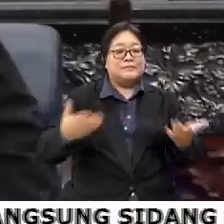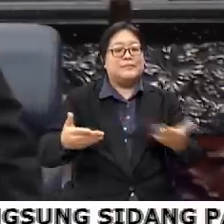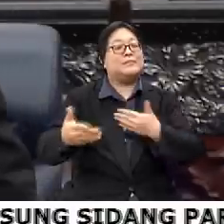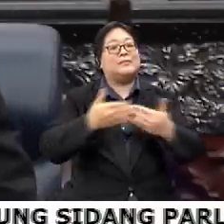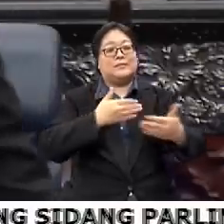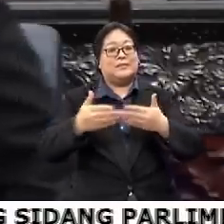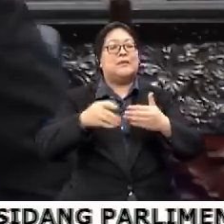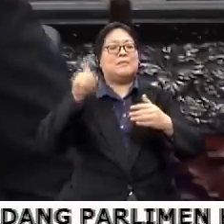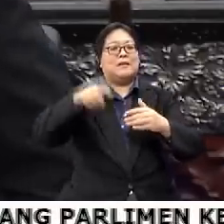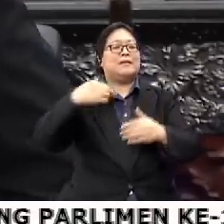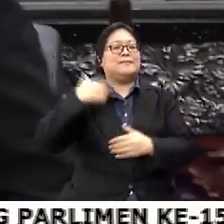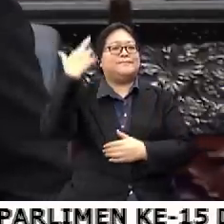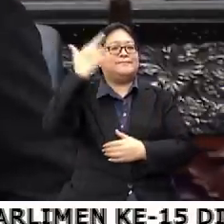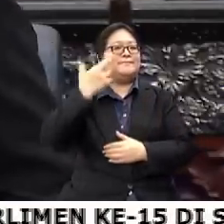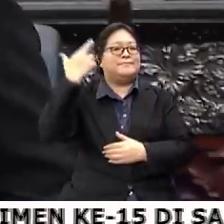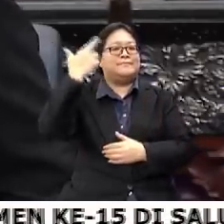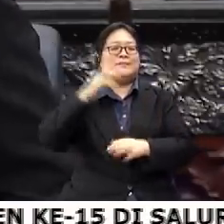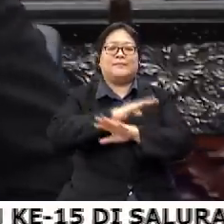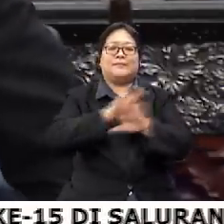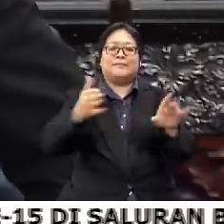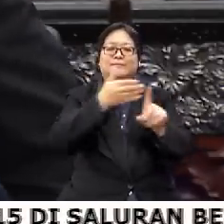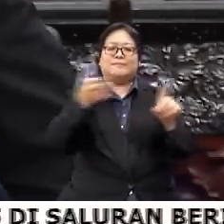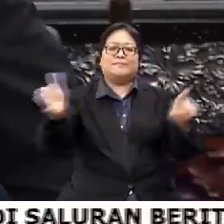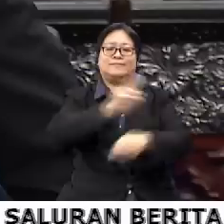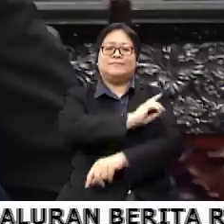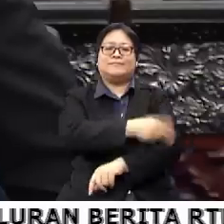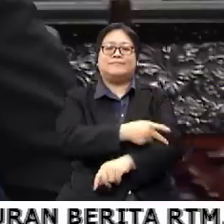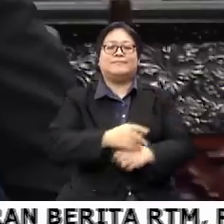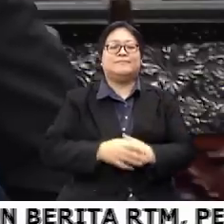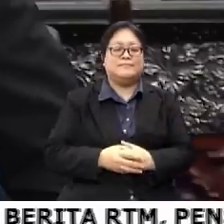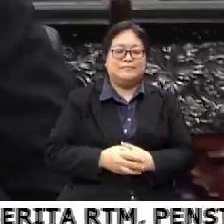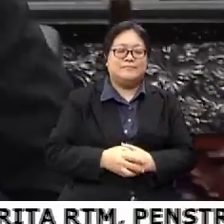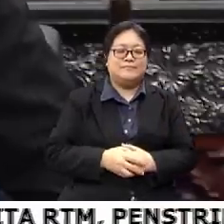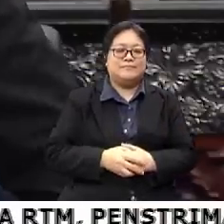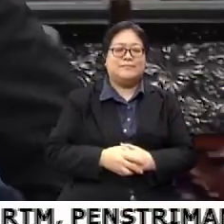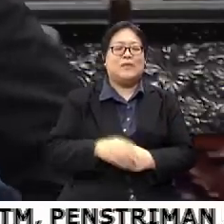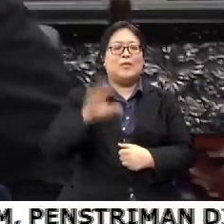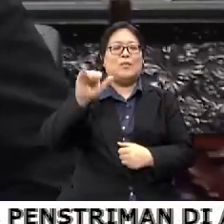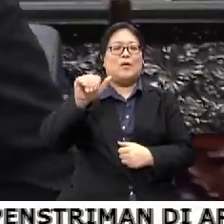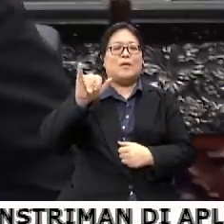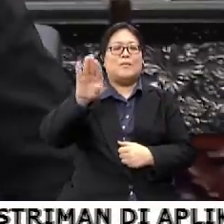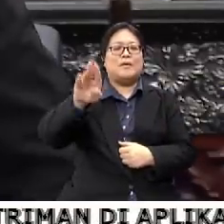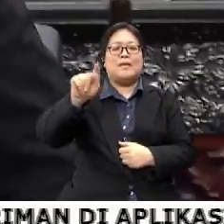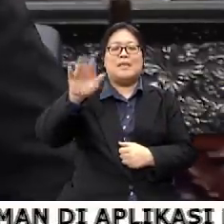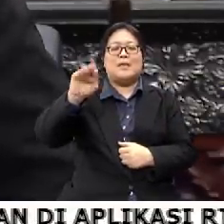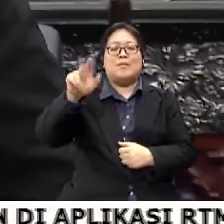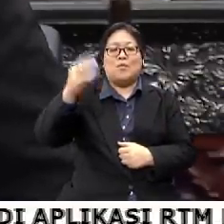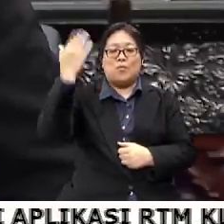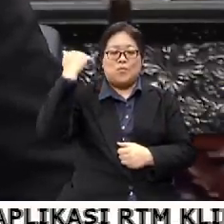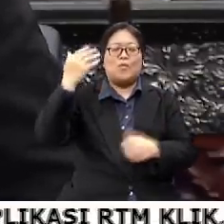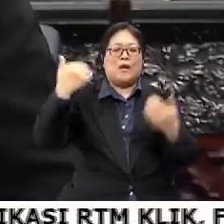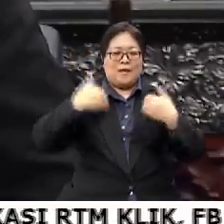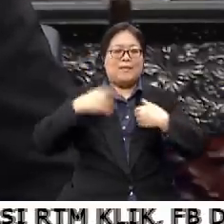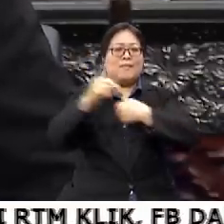biarlah yang berasas. Jangan salah guna kuasa, tuan ketua. Yang Muhammad Tambun dulu pun pernah